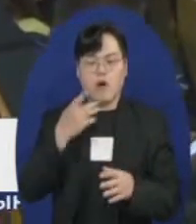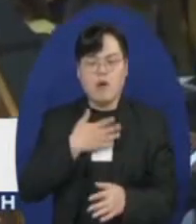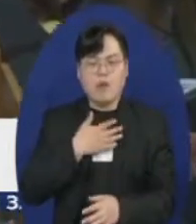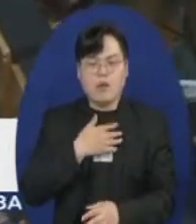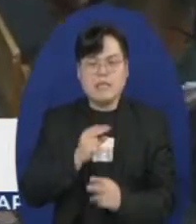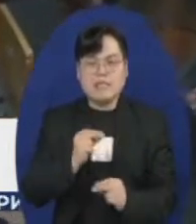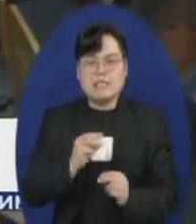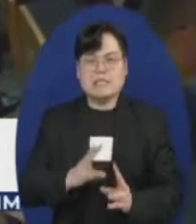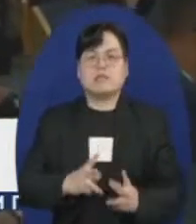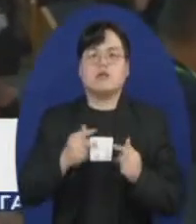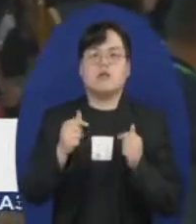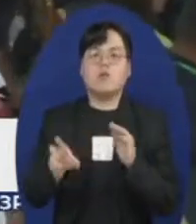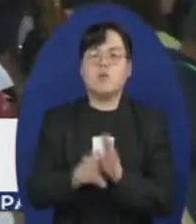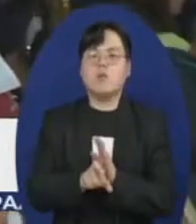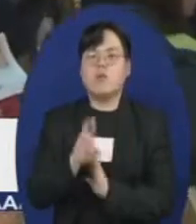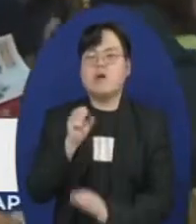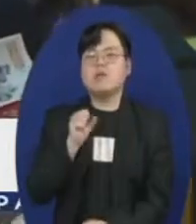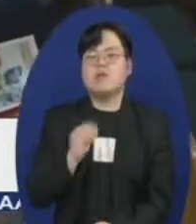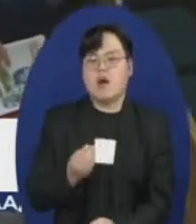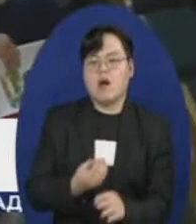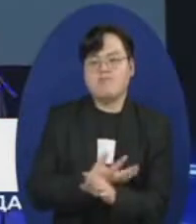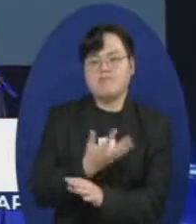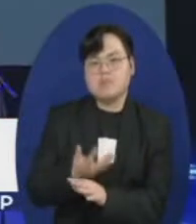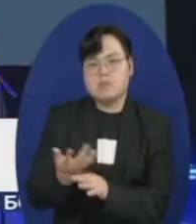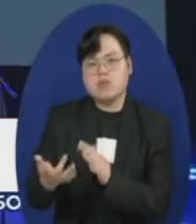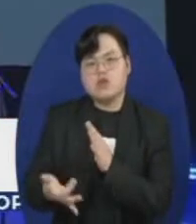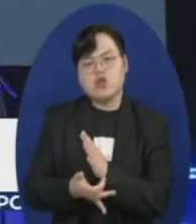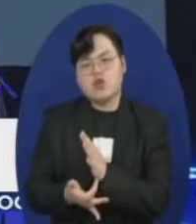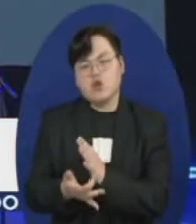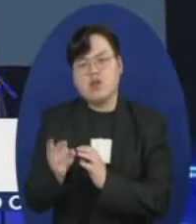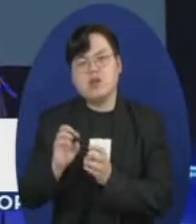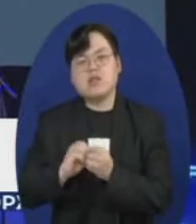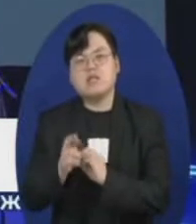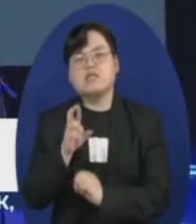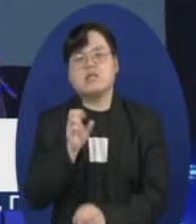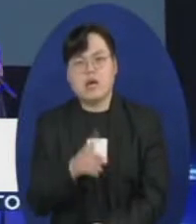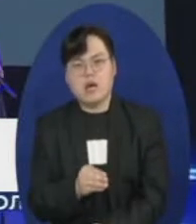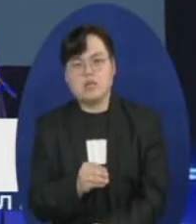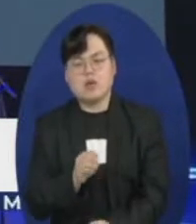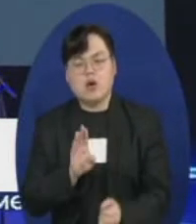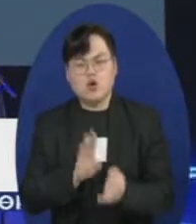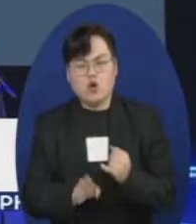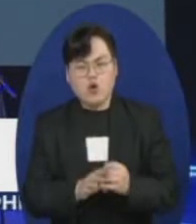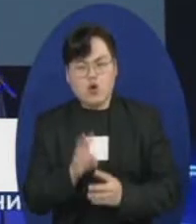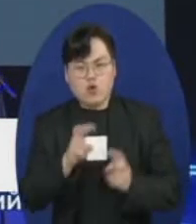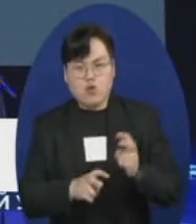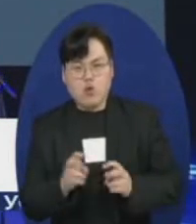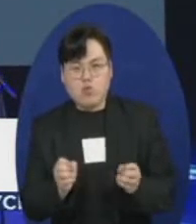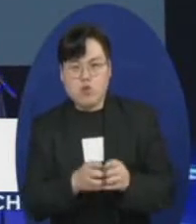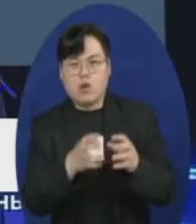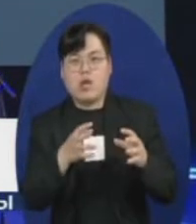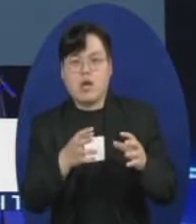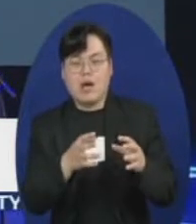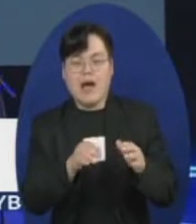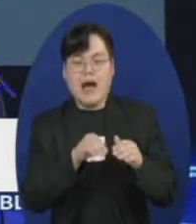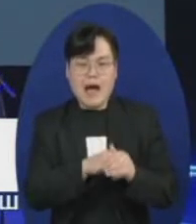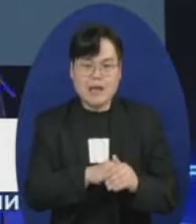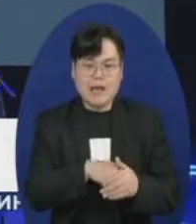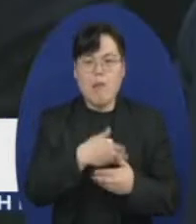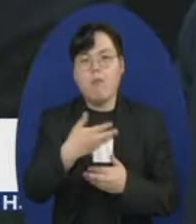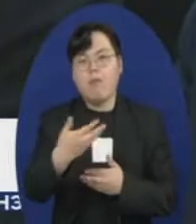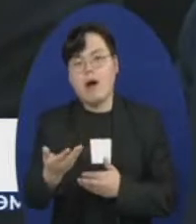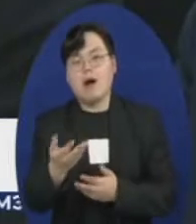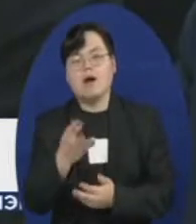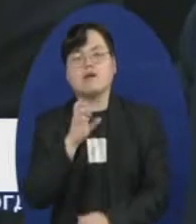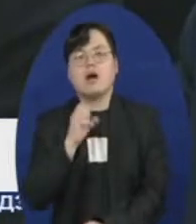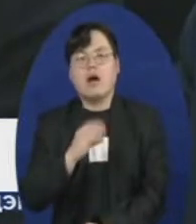асуудал сайжирна гэж харж байна. Яаж тарих, ямар технологи нутгшуулах, хэрхэн эцсийн бүтээгдэхүүн болгох, за хадгалах, түгээх